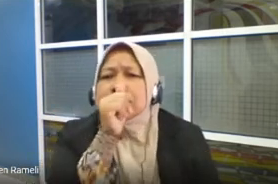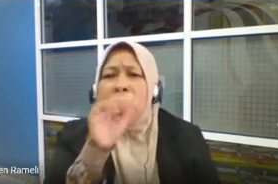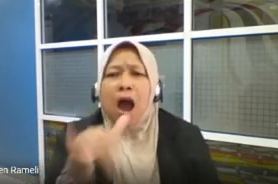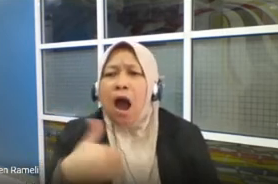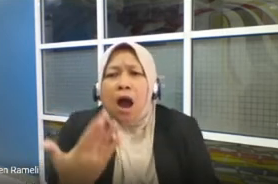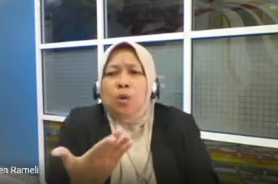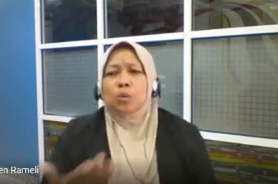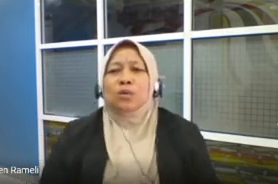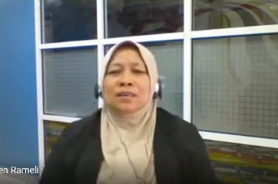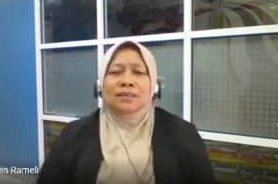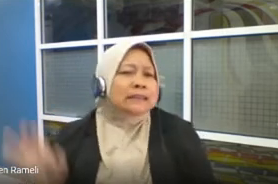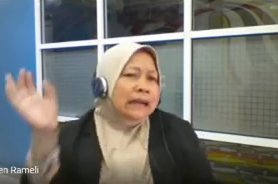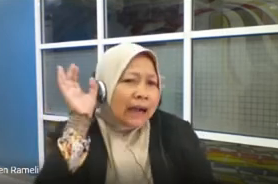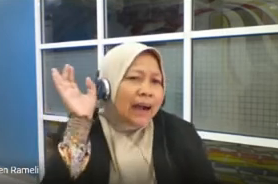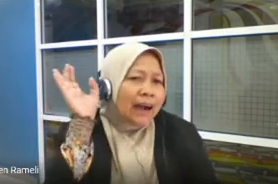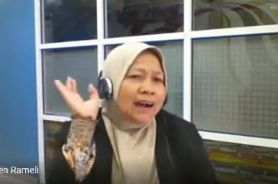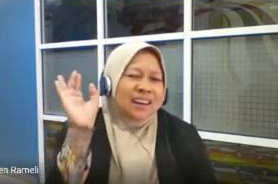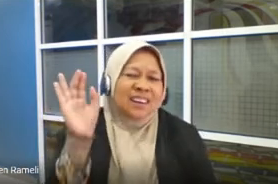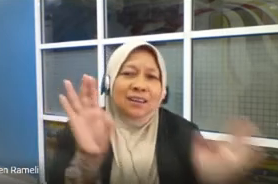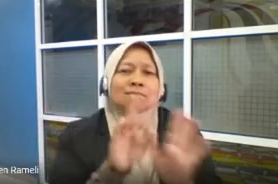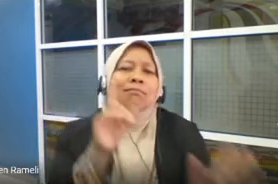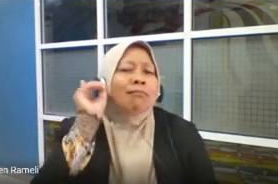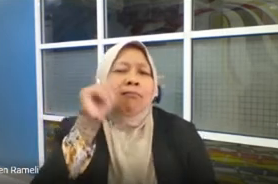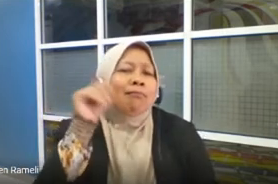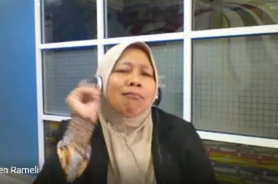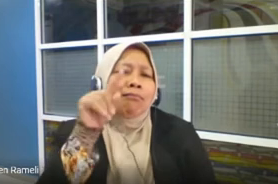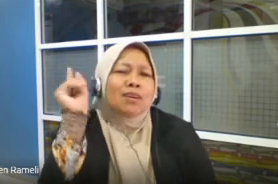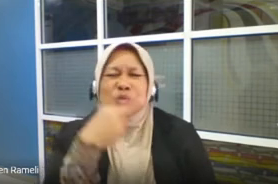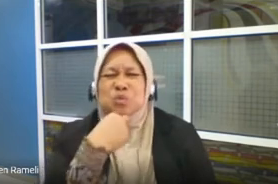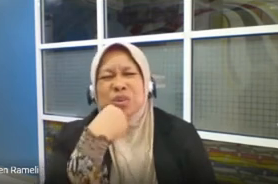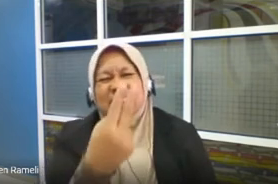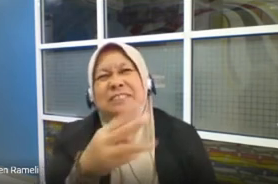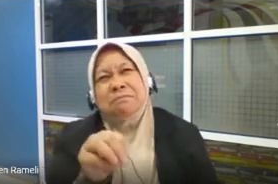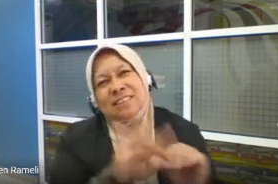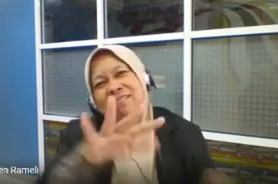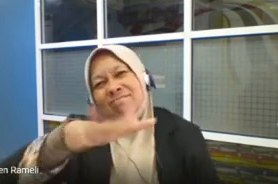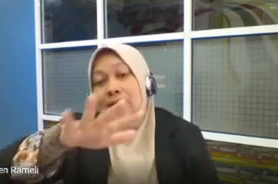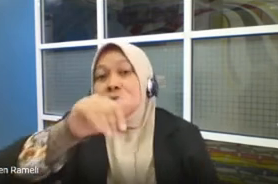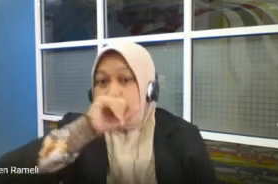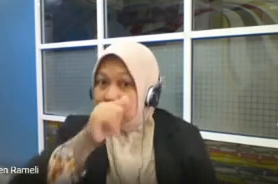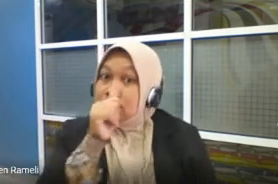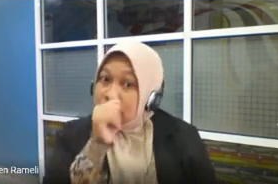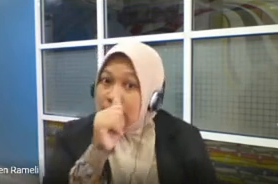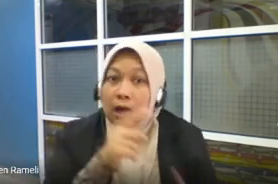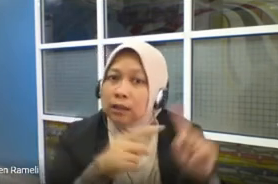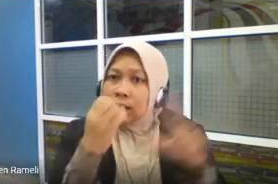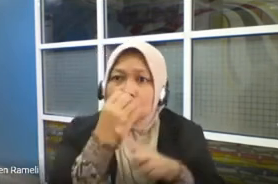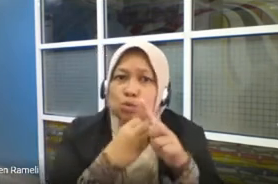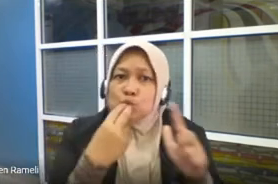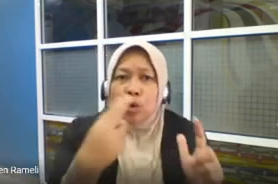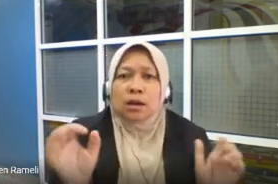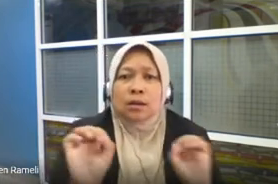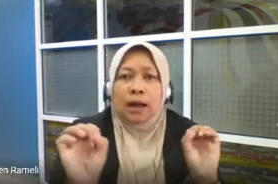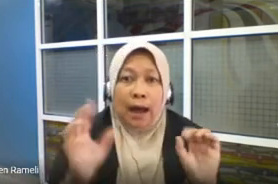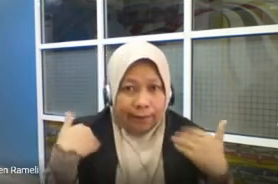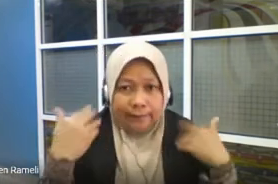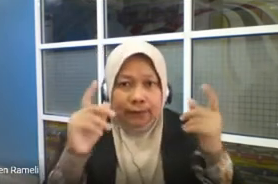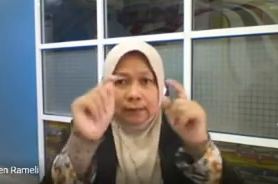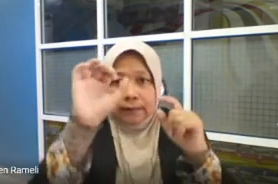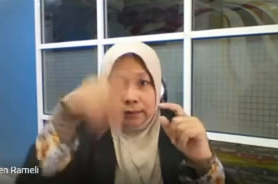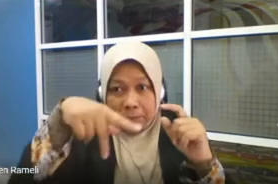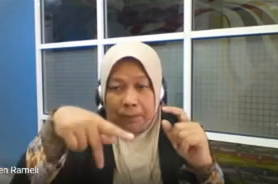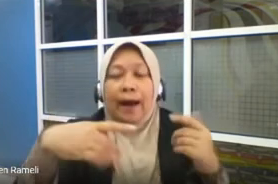menarik pendengar? Kalau dah semula jadi tu, suara memang sedap lah kan? Ada tak sebarang amalan atau tips daripada Puan Nana?